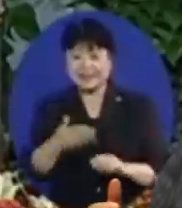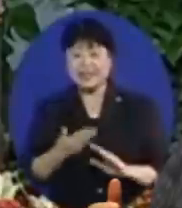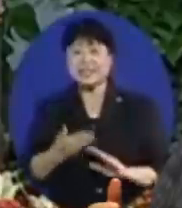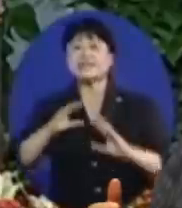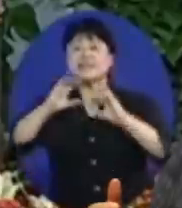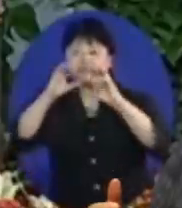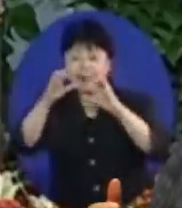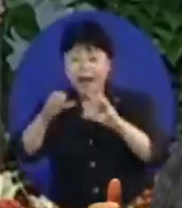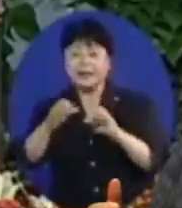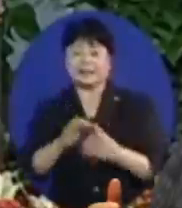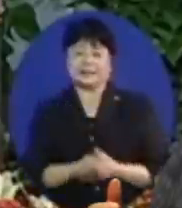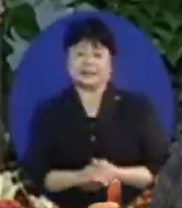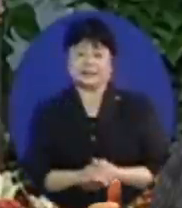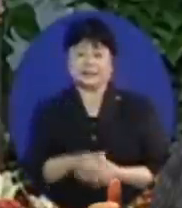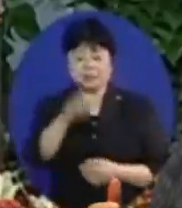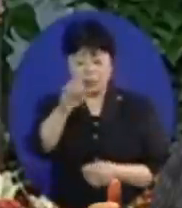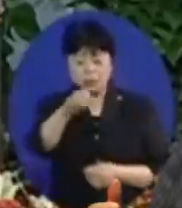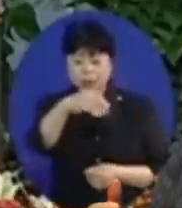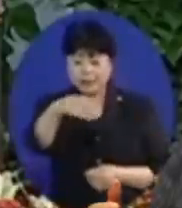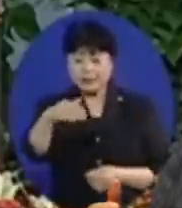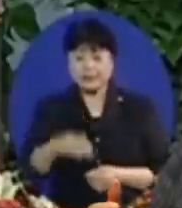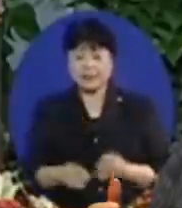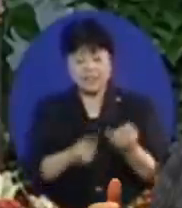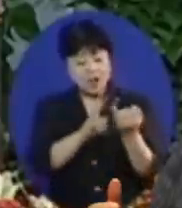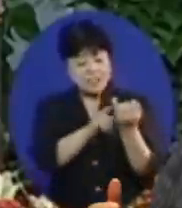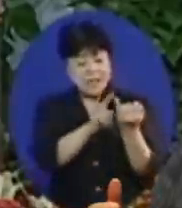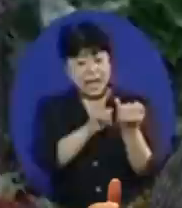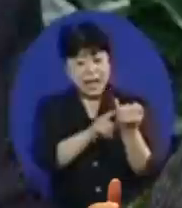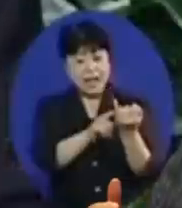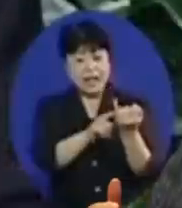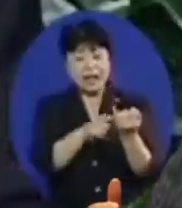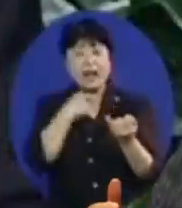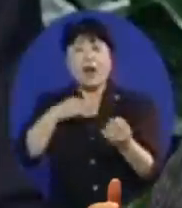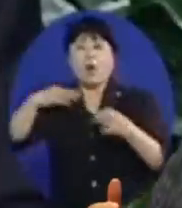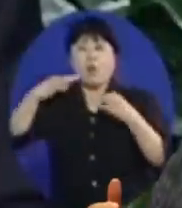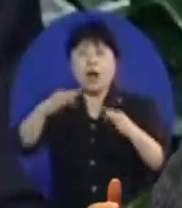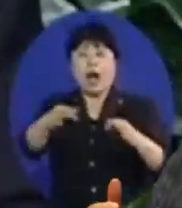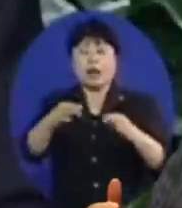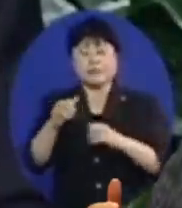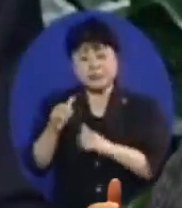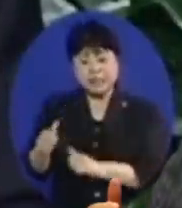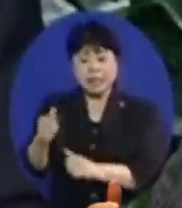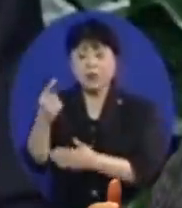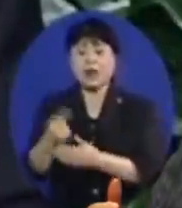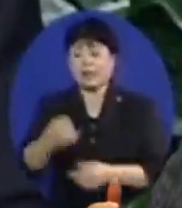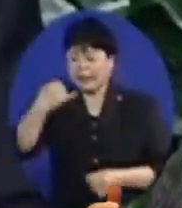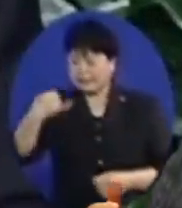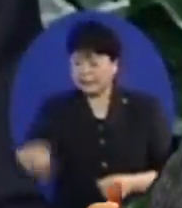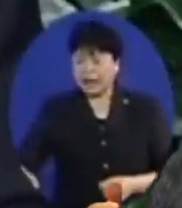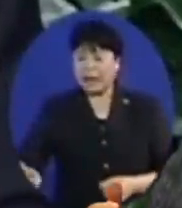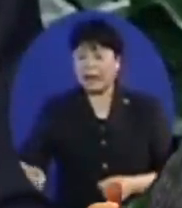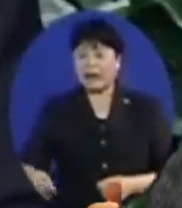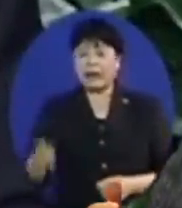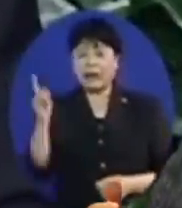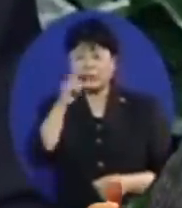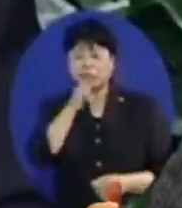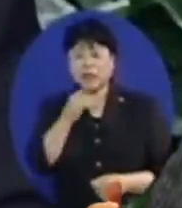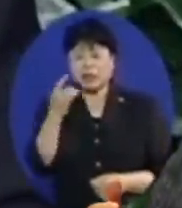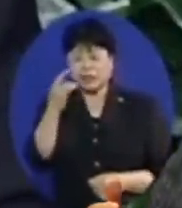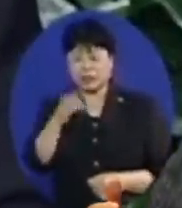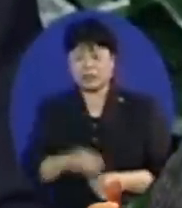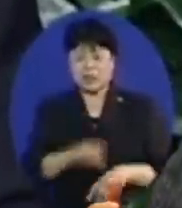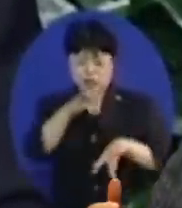이방인입니다. 이방인 지역으로 갔는데 한 여자가 고함을 치고 따라옵니다. 내 딸이 흉악하게 귀신